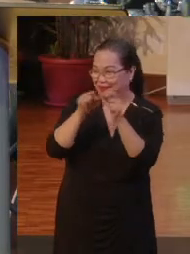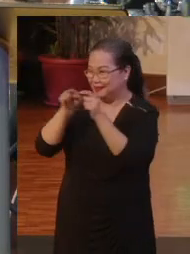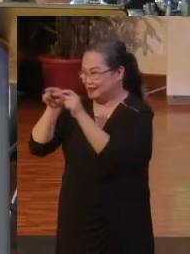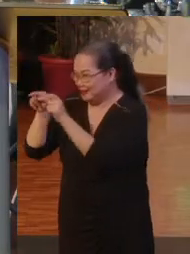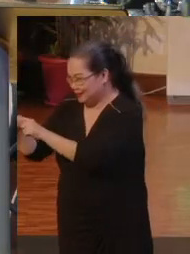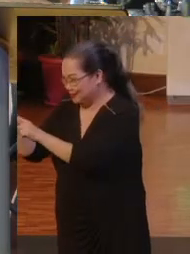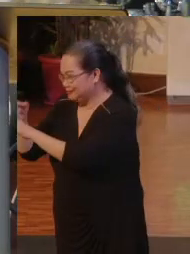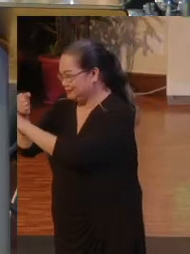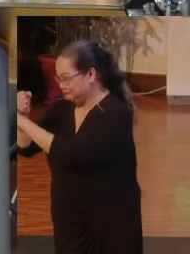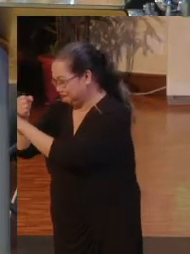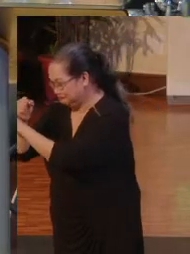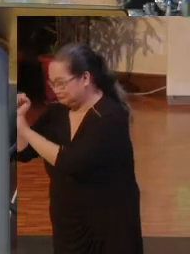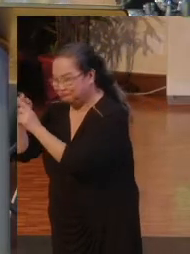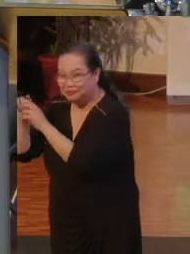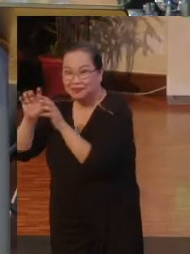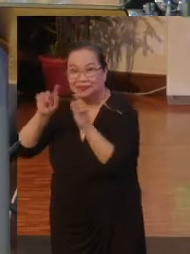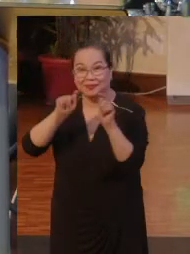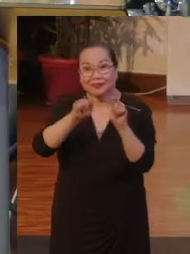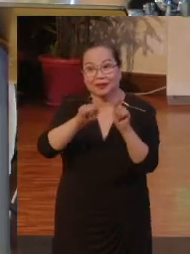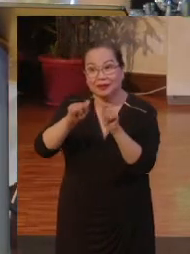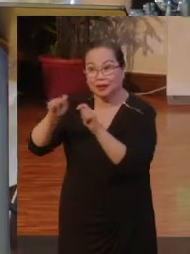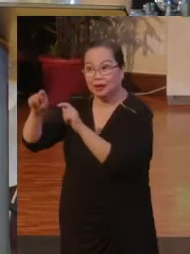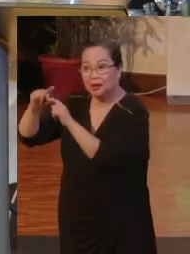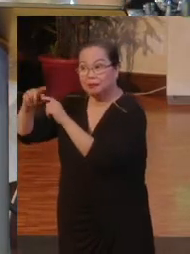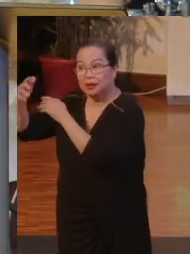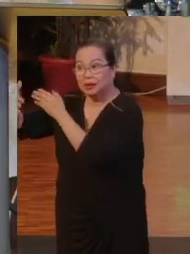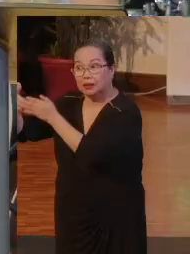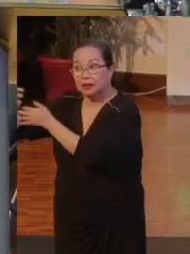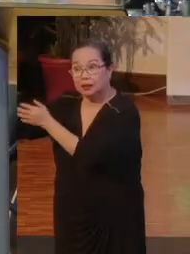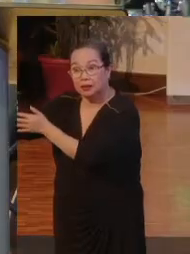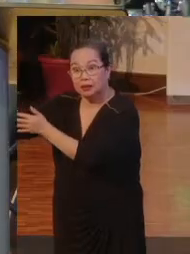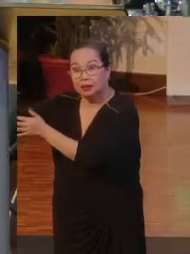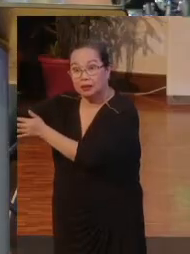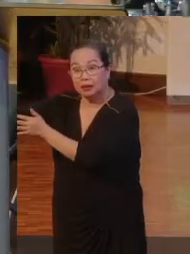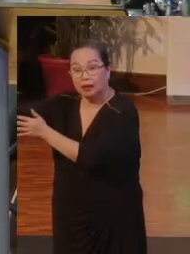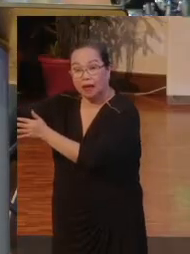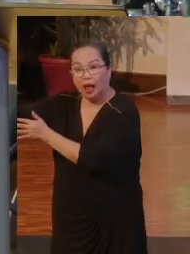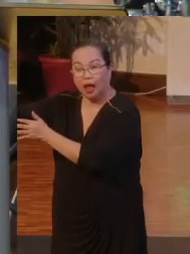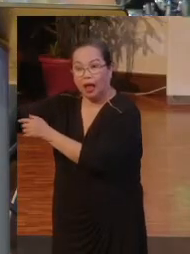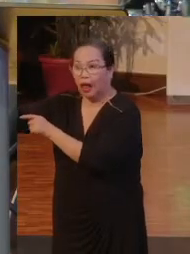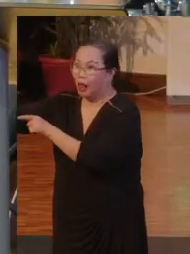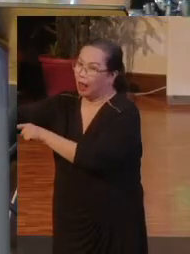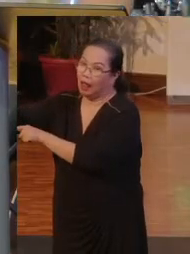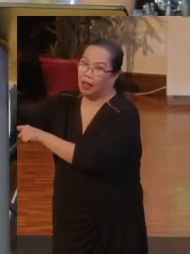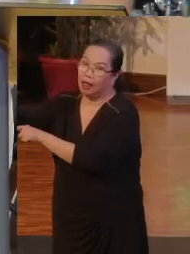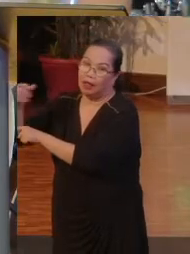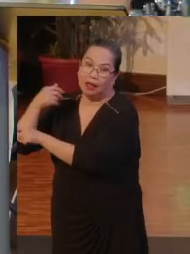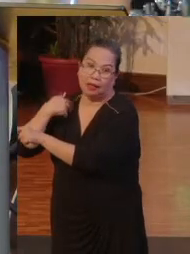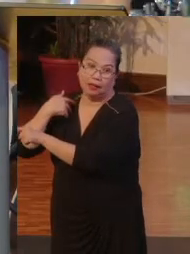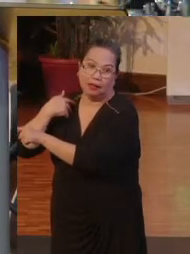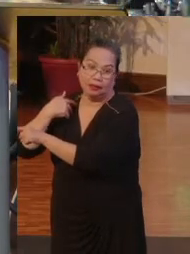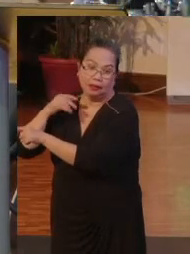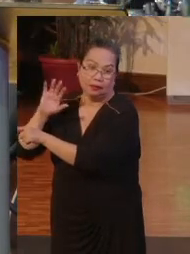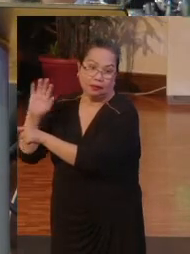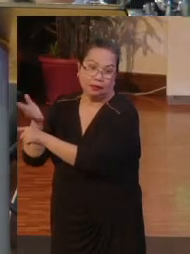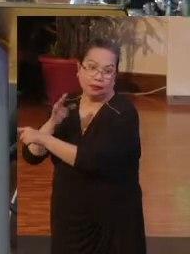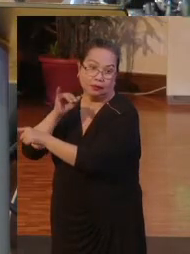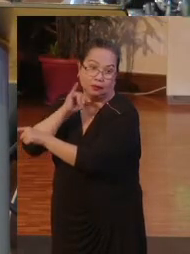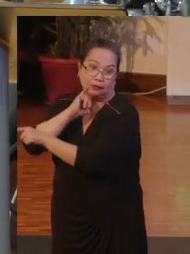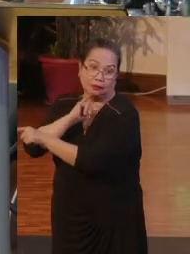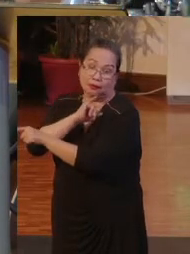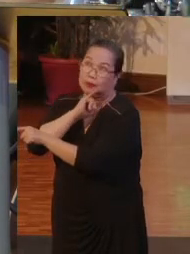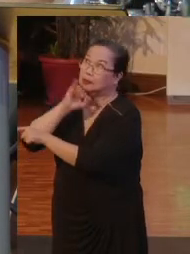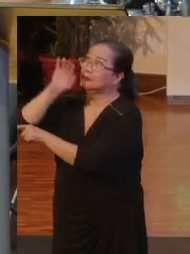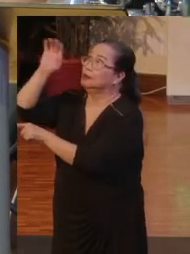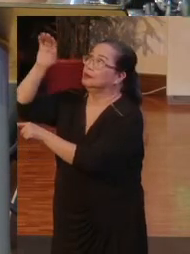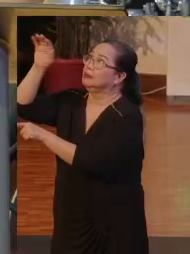maligtas. Ngunit pagkatapos ng ilang panahon, ang sabi sa Exodus 2, sumigaw ang mga Israelita sa Diyos